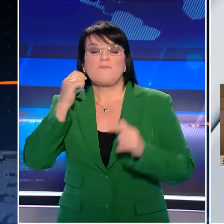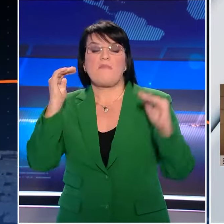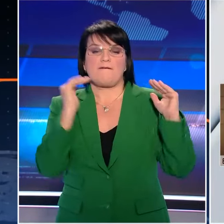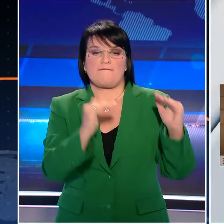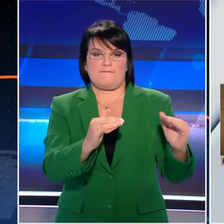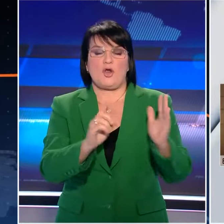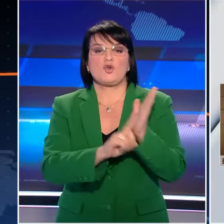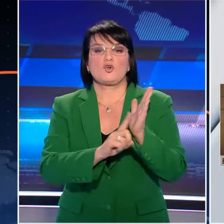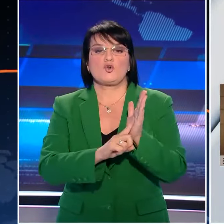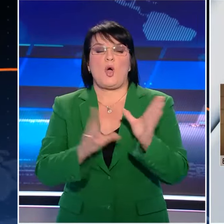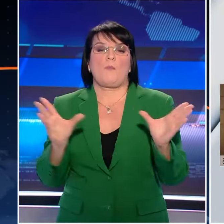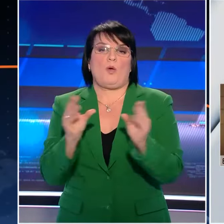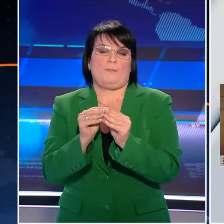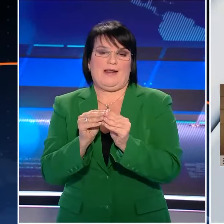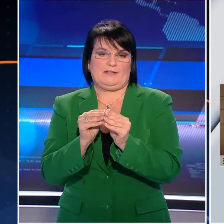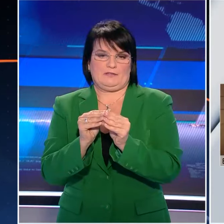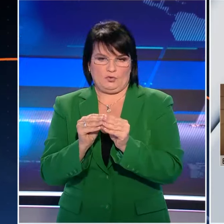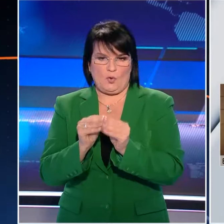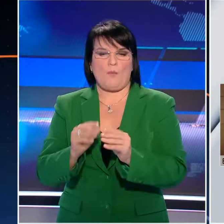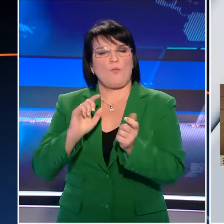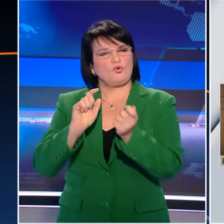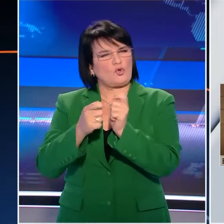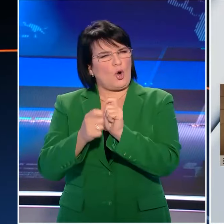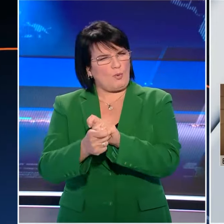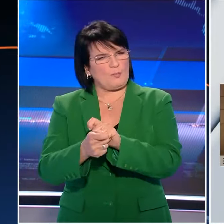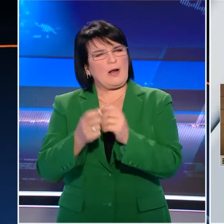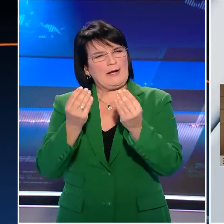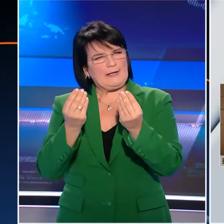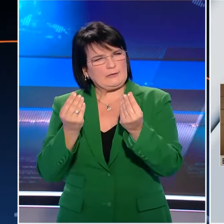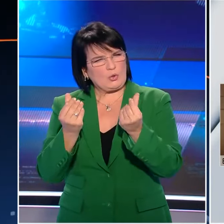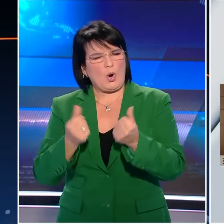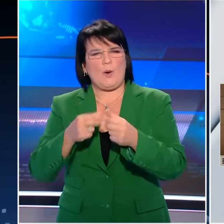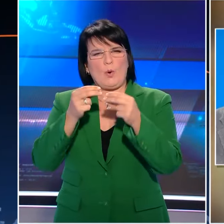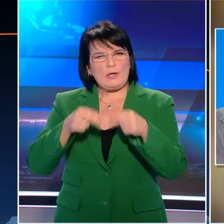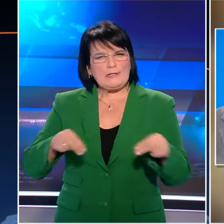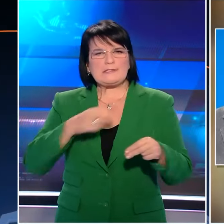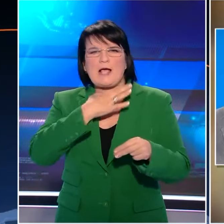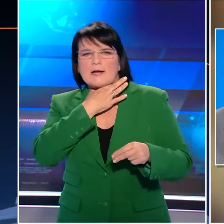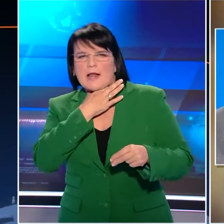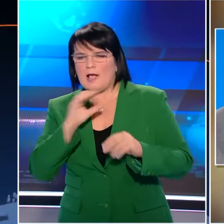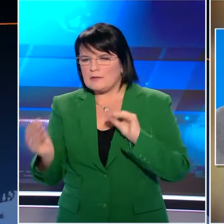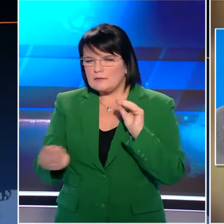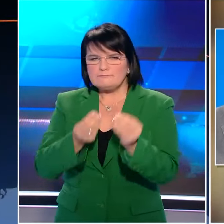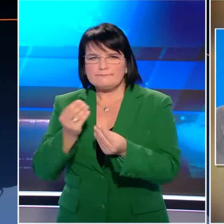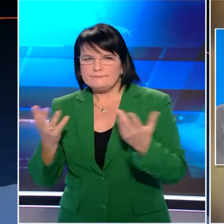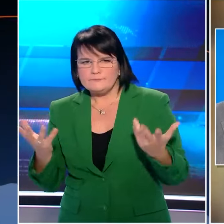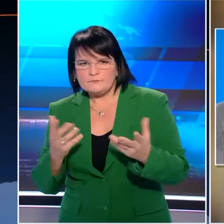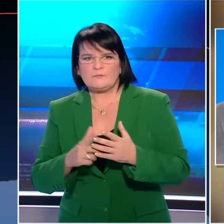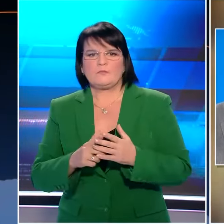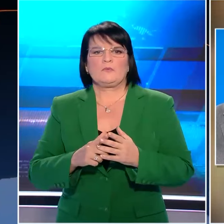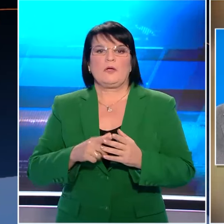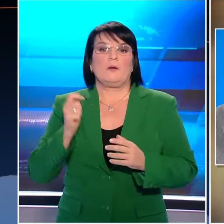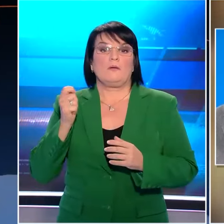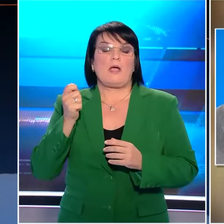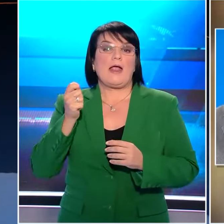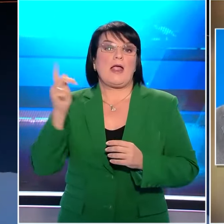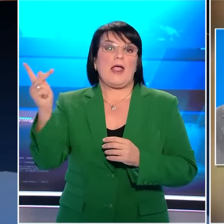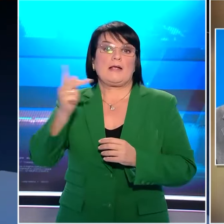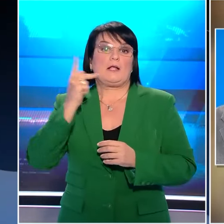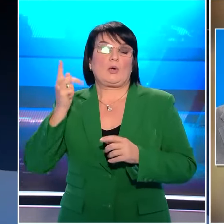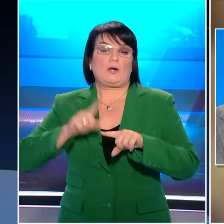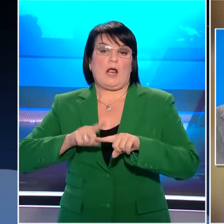νομικό πλαίσιο, νομοθετικό πλαίσιο συγκεκριμένο. Μπορούμε να τροποποιήσουμε και να λύσουμε αυτές τις αναγκαιότητες που παρουσιάζονται. Το οφείλει συνολικά στην ελληνική κοινωνία να έχει πάρει μια